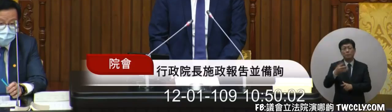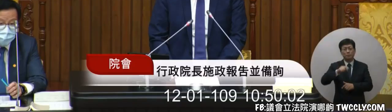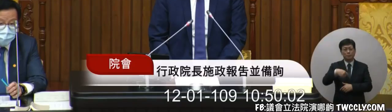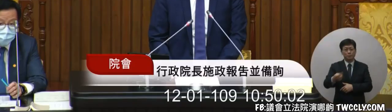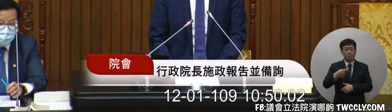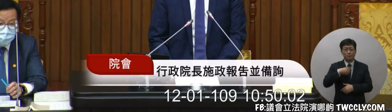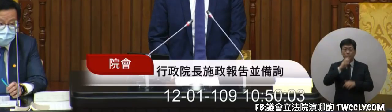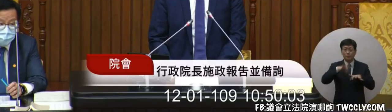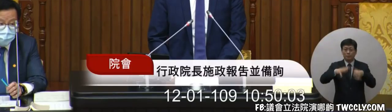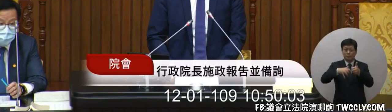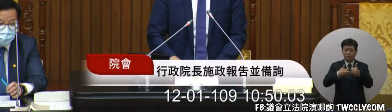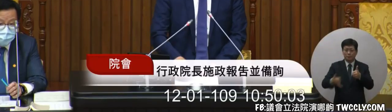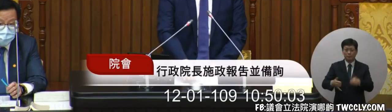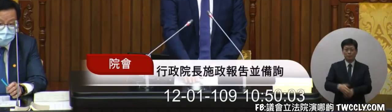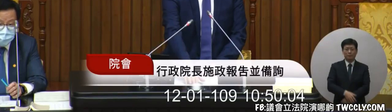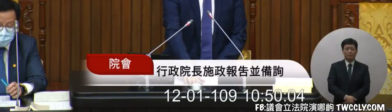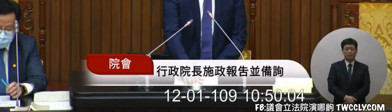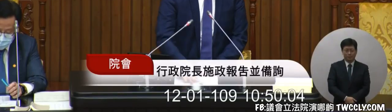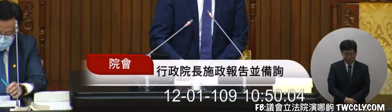接着，请洪孟楷委员。